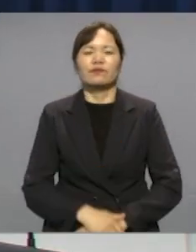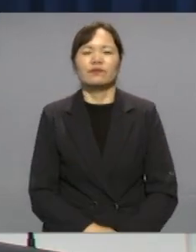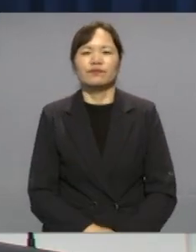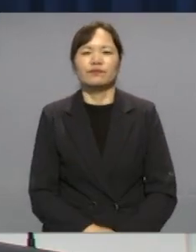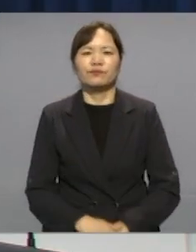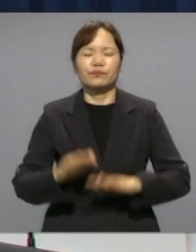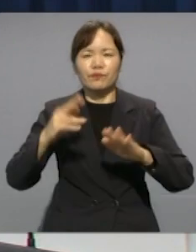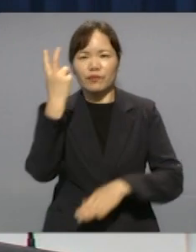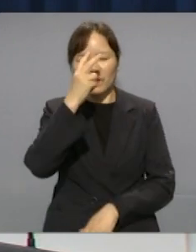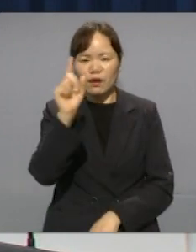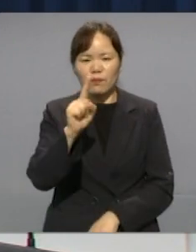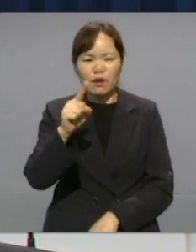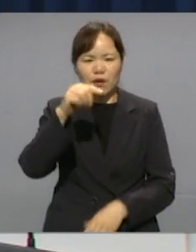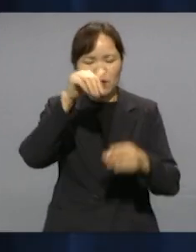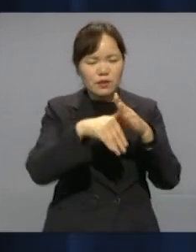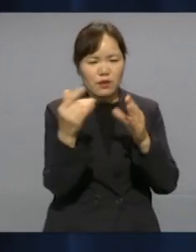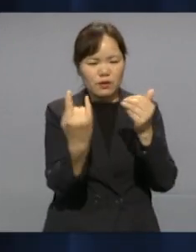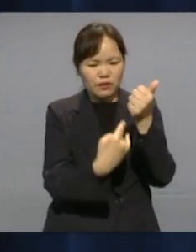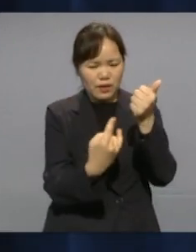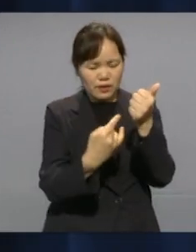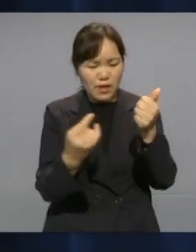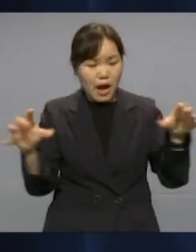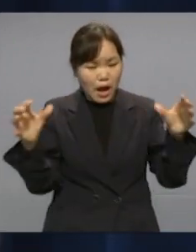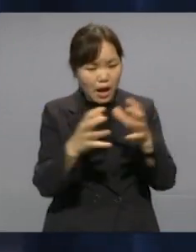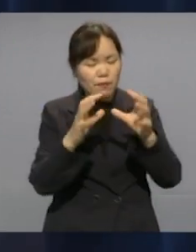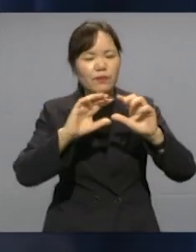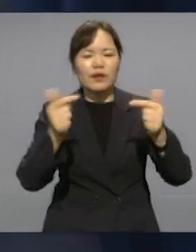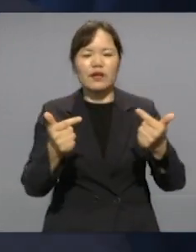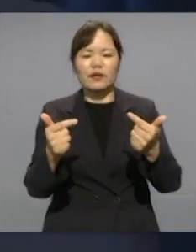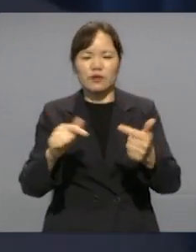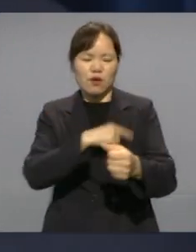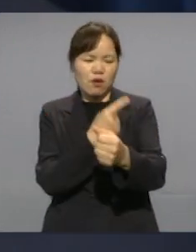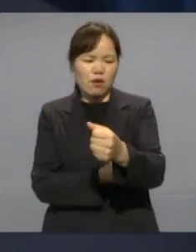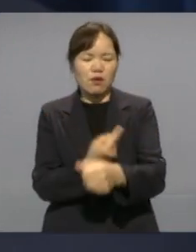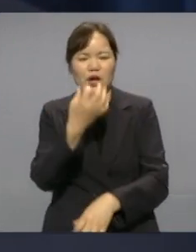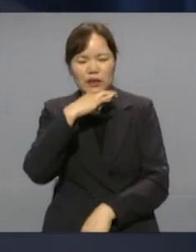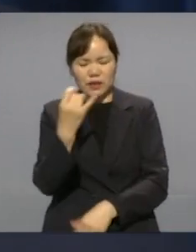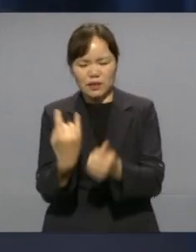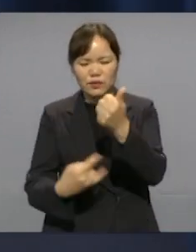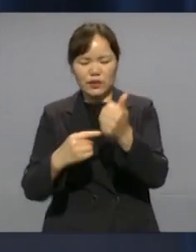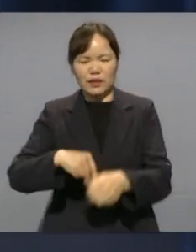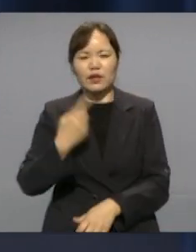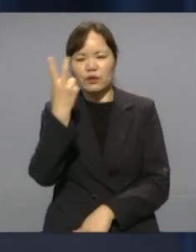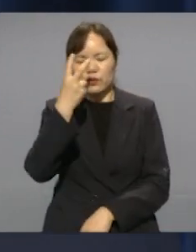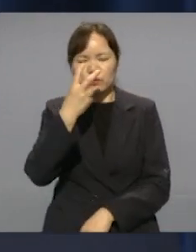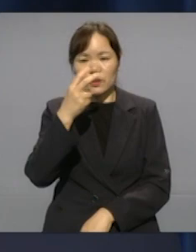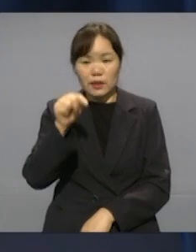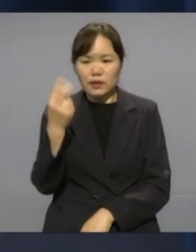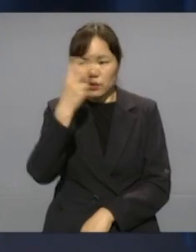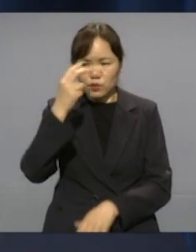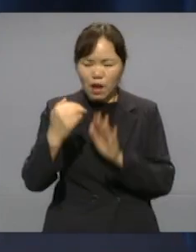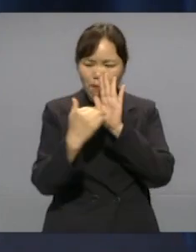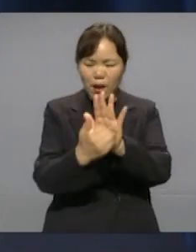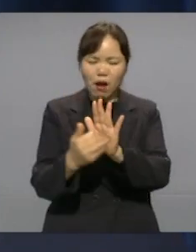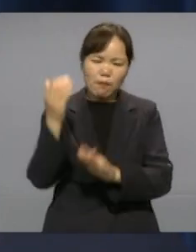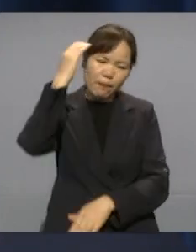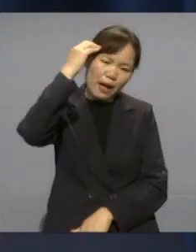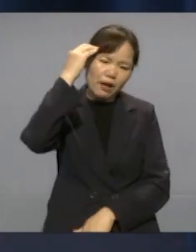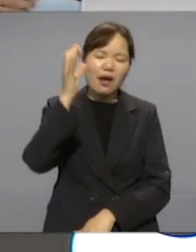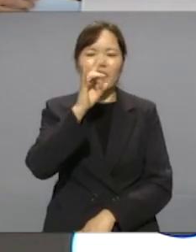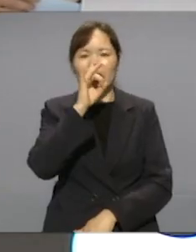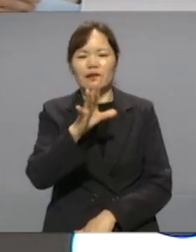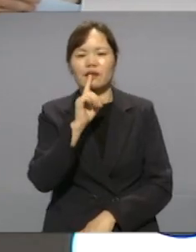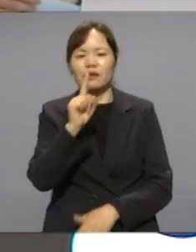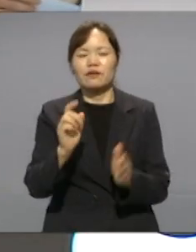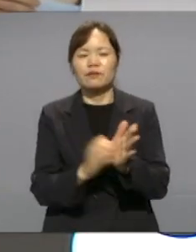또 이번 조사는 선관위와 합동으로 진행하는 것이 아니라 권익위 단독 조사라며 권익위 조사를 거부하거나 방해해서는 안